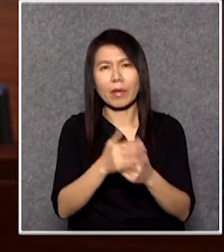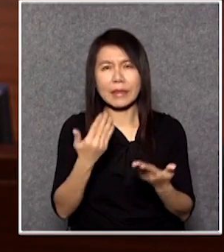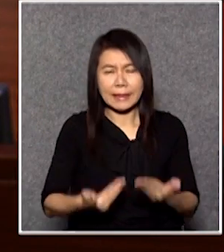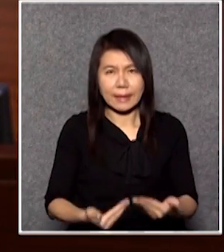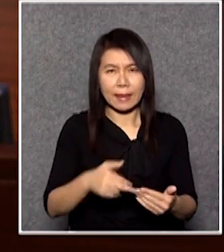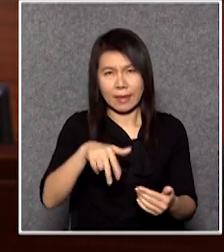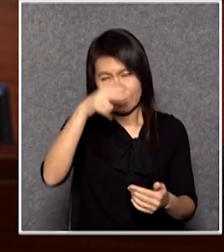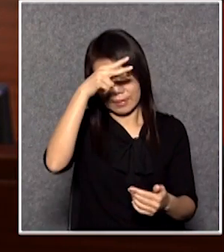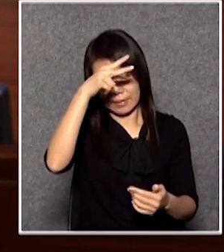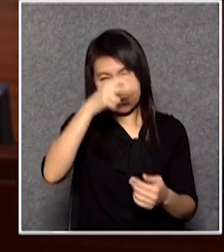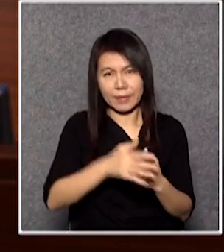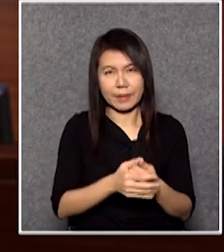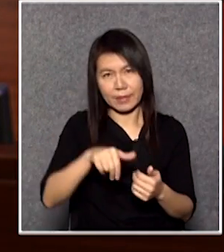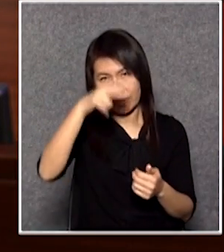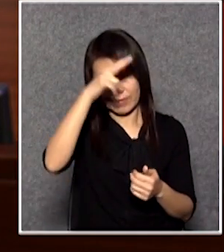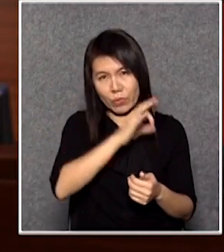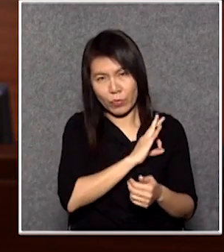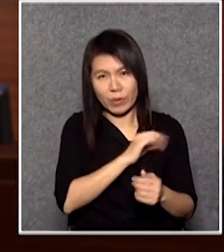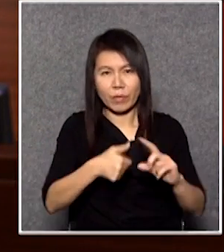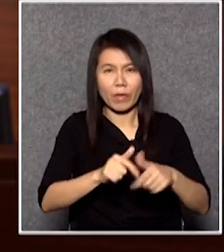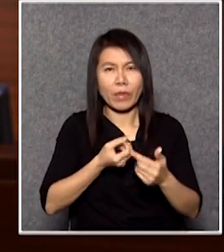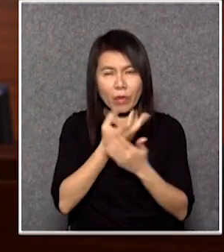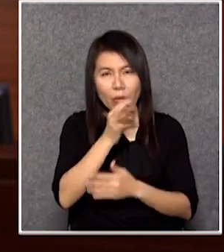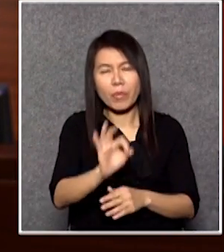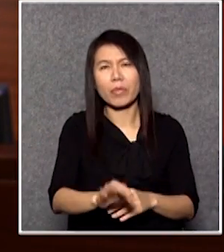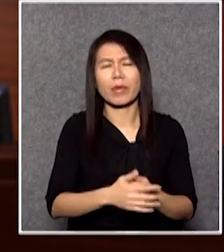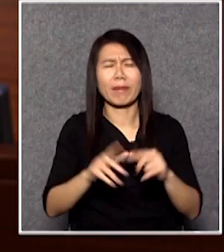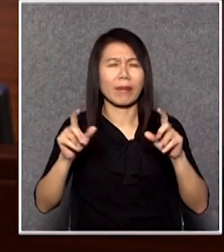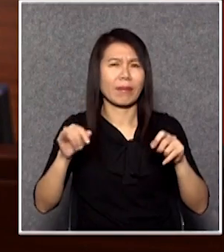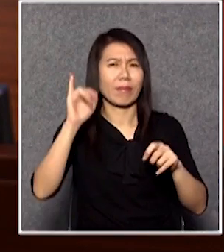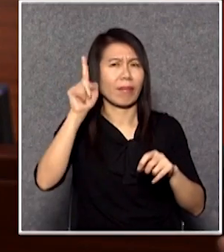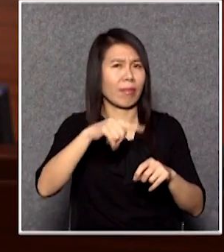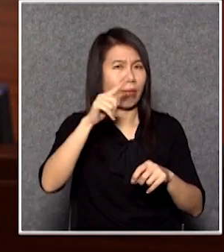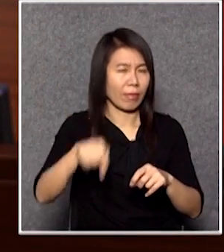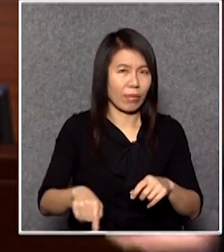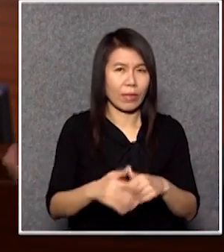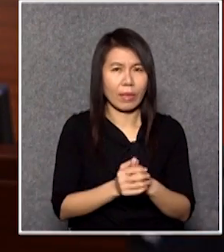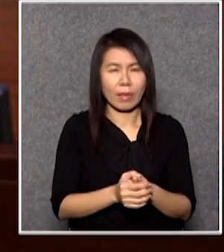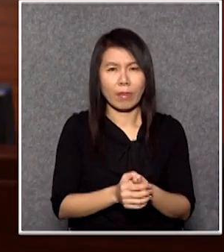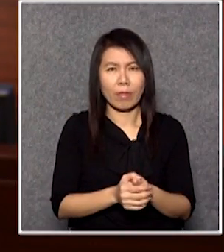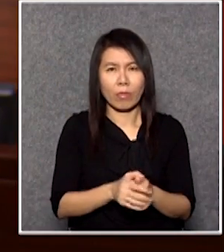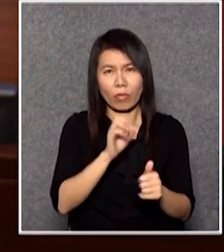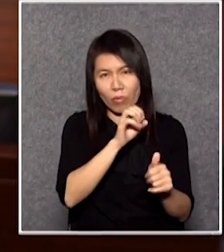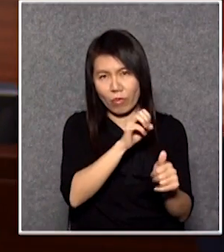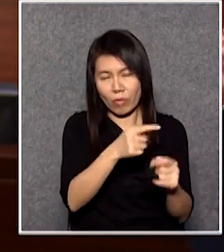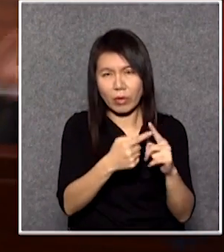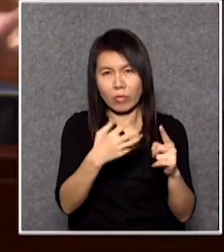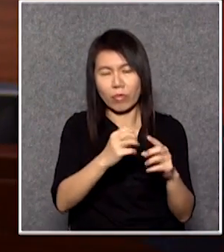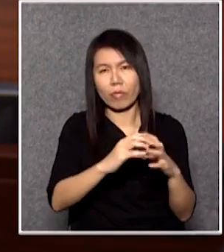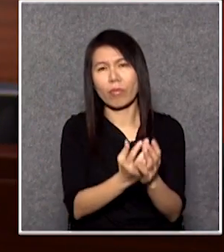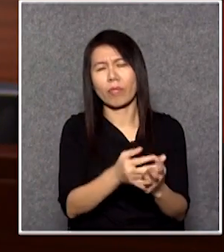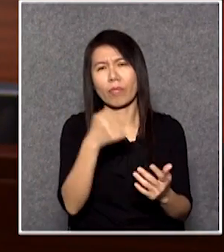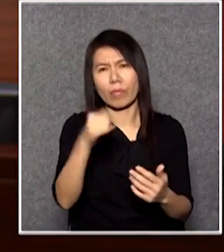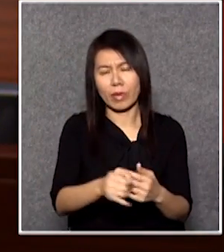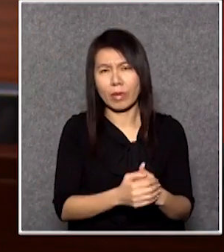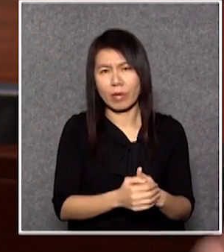政嘅行會嘅制度咧唔需要申報，我就唔會用呢啲理由去講，因為啲理由根本就說服唔到泛民，亦都唔可以 KO 泛